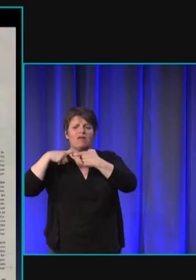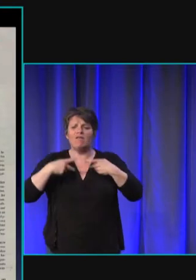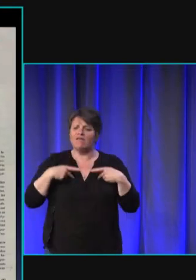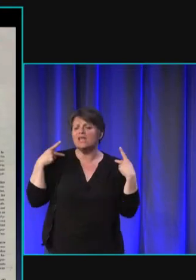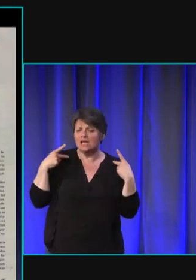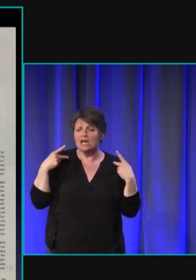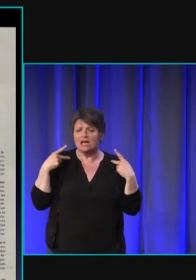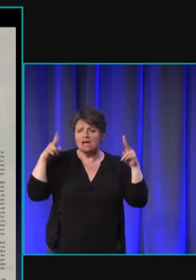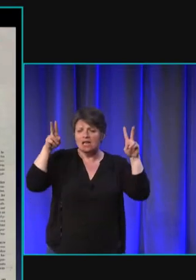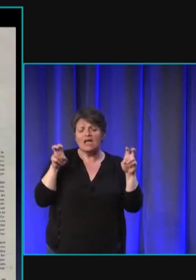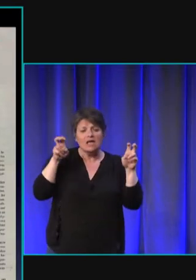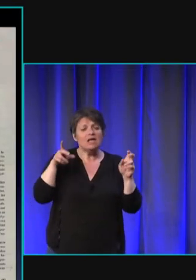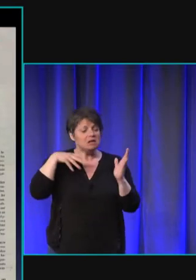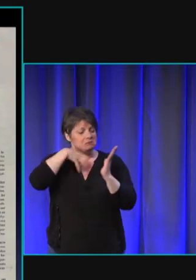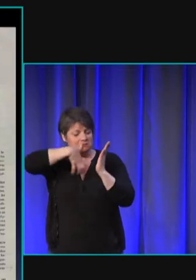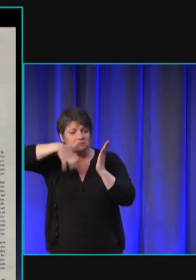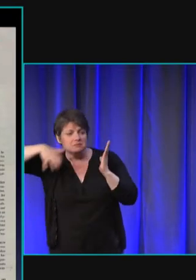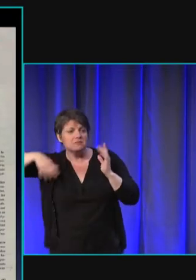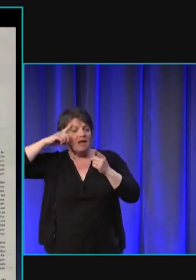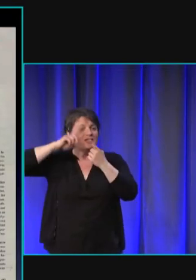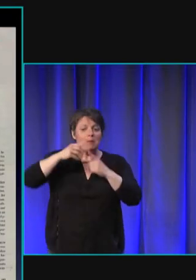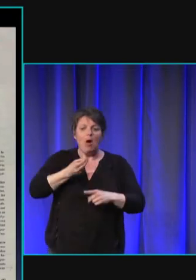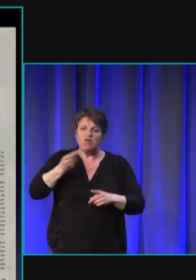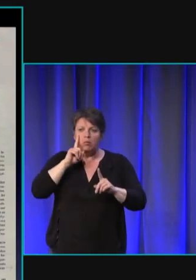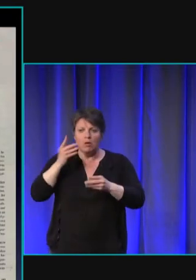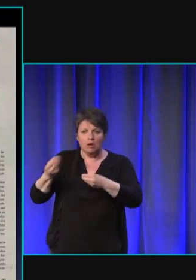quelques pages sur voilà, les enfants, pourquoi ils nous épuisent. Donc on a